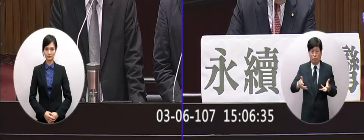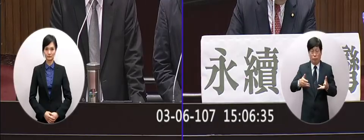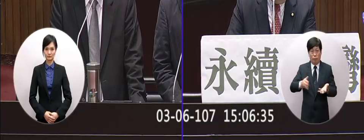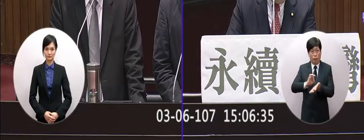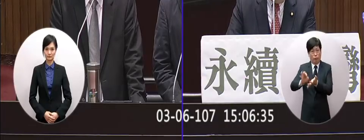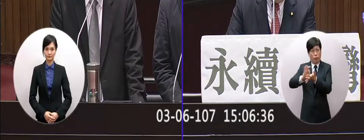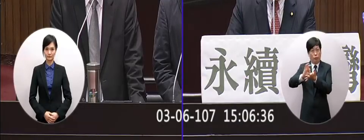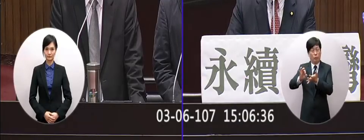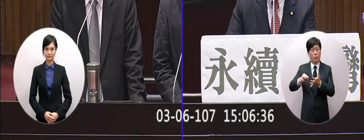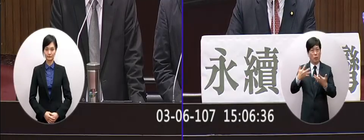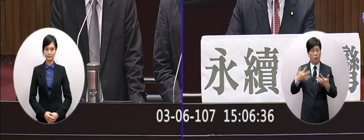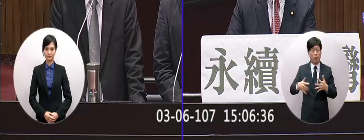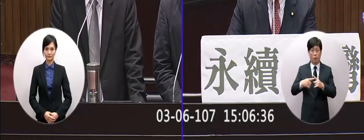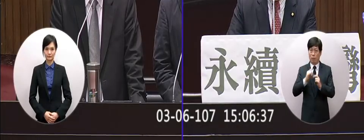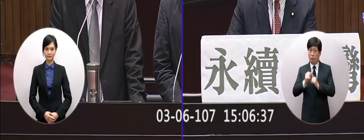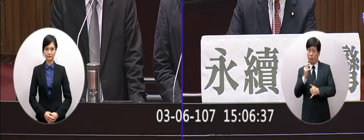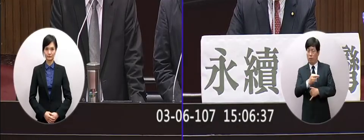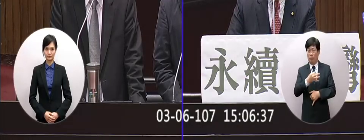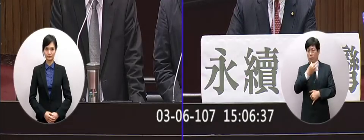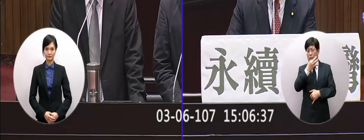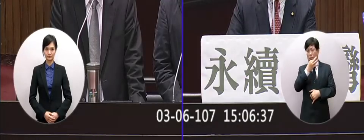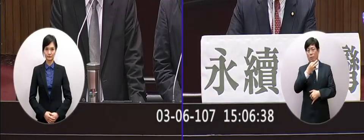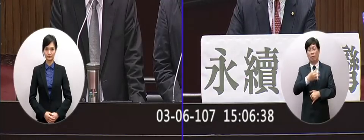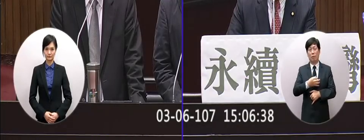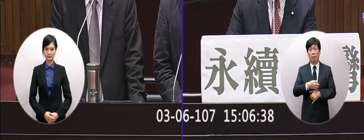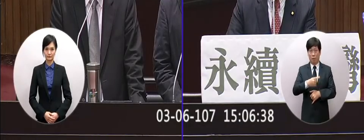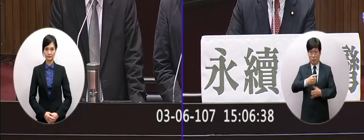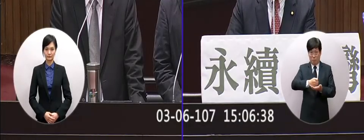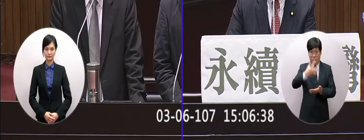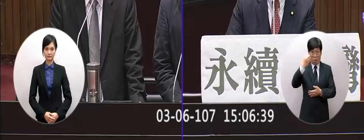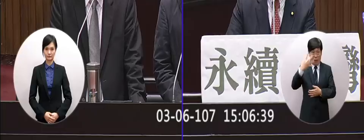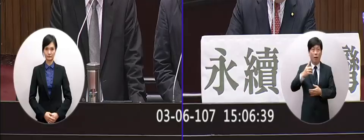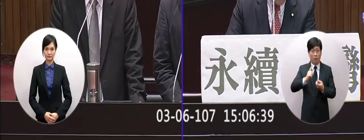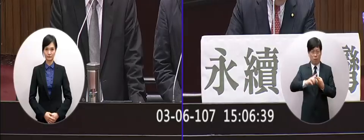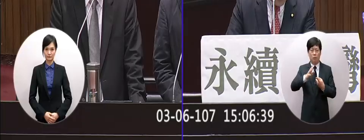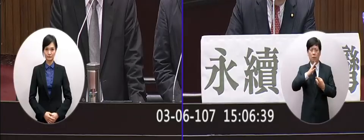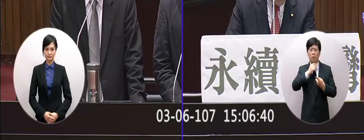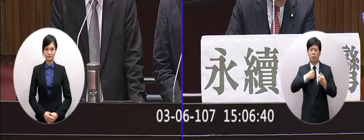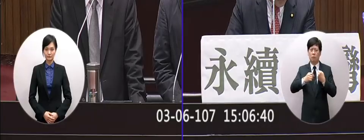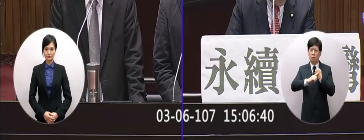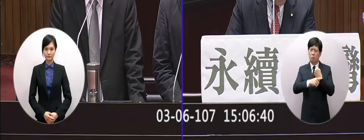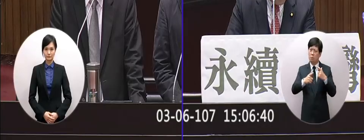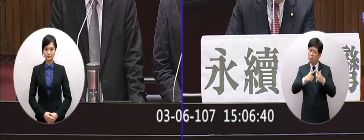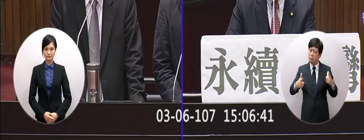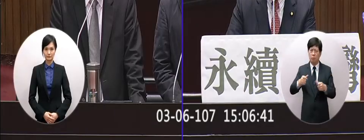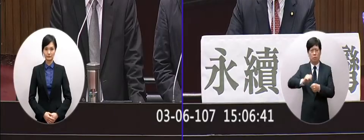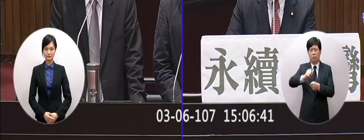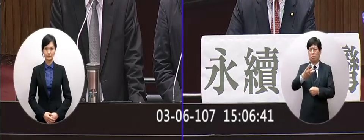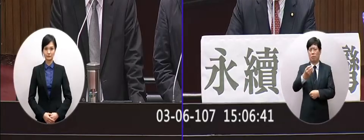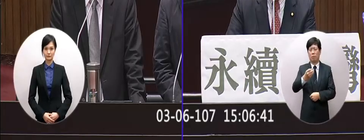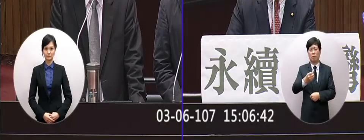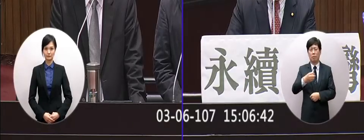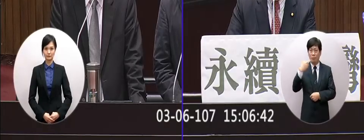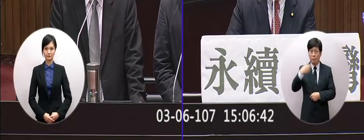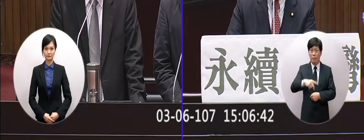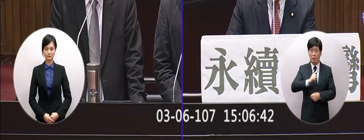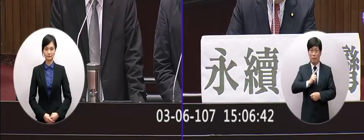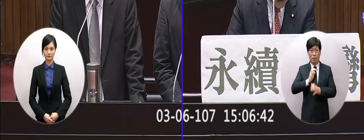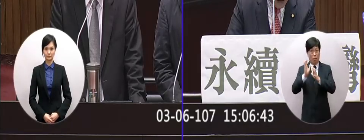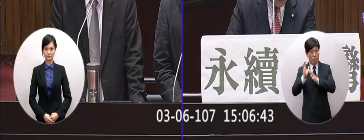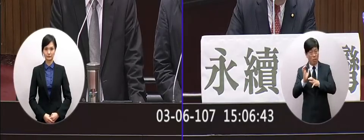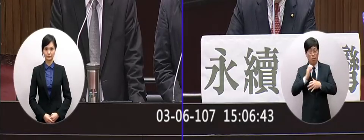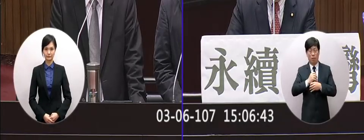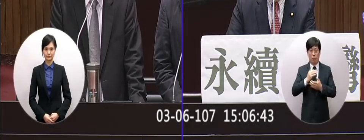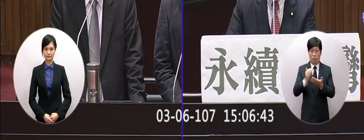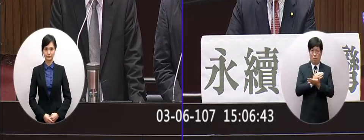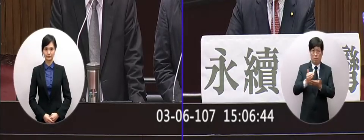民众却步。那改建的房子虽新，但是它的面积并没有增加非常的多，而且要负担高额的审